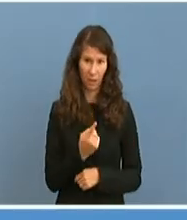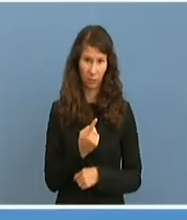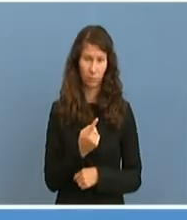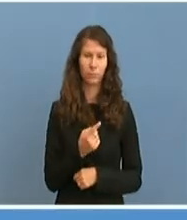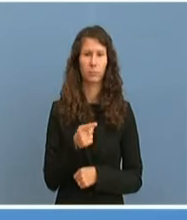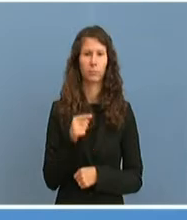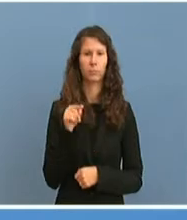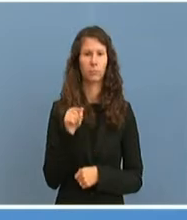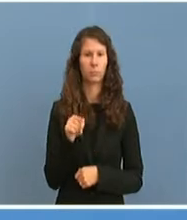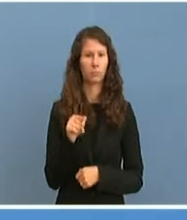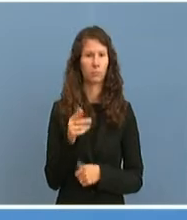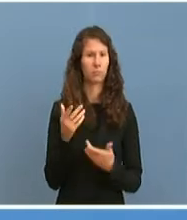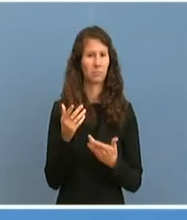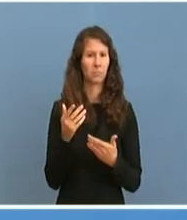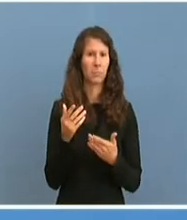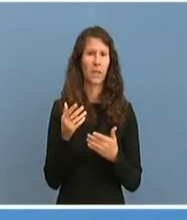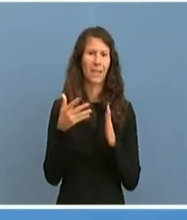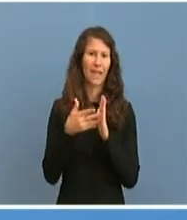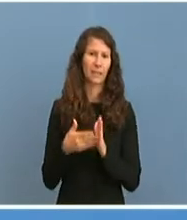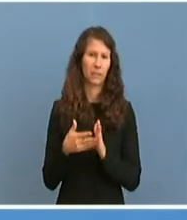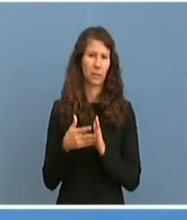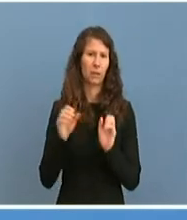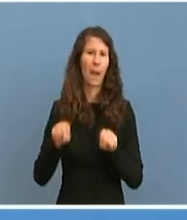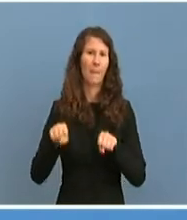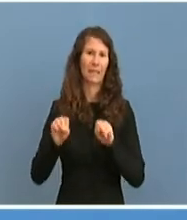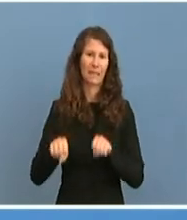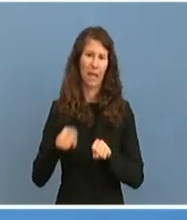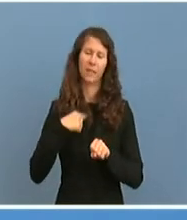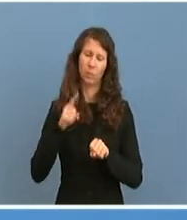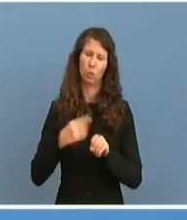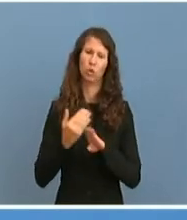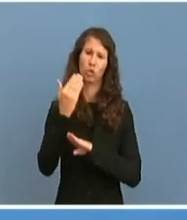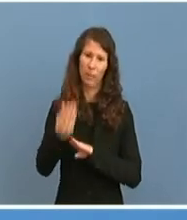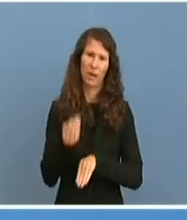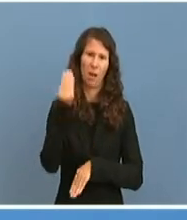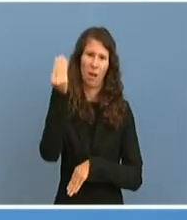die Auslastung der Testkapazitäten nachreichen müsste.